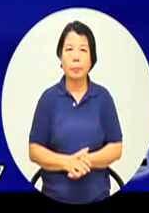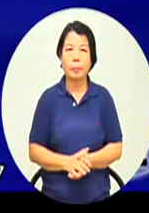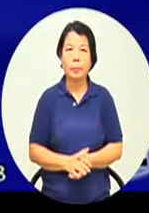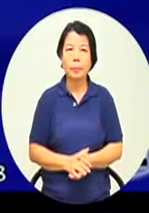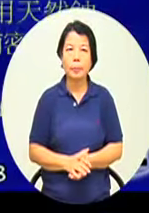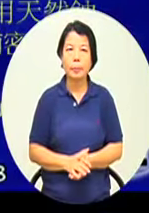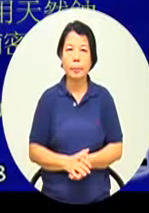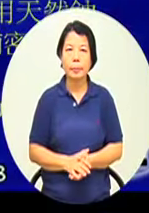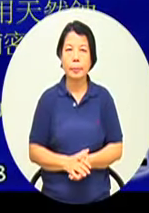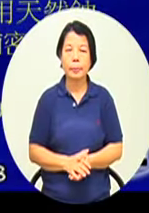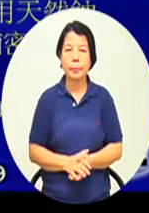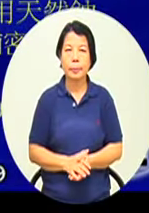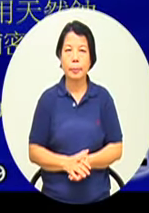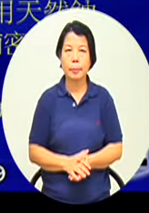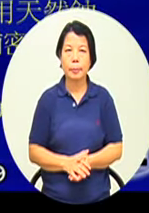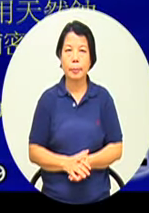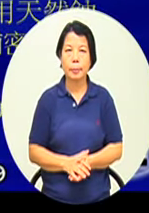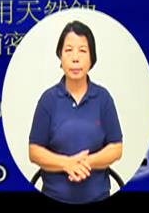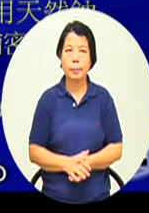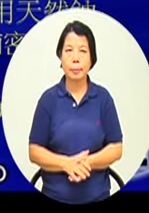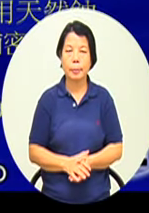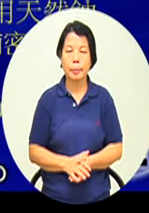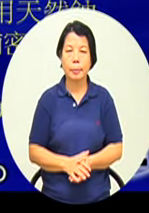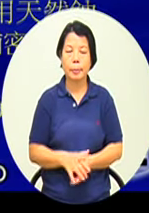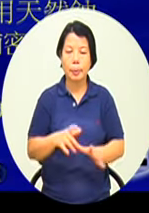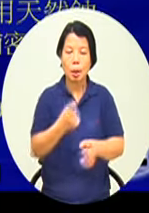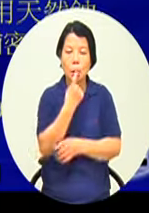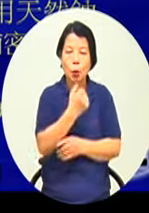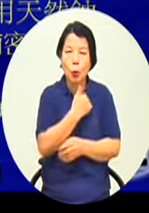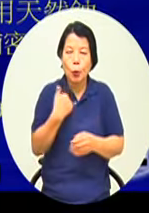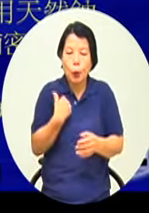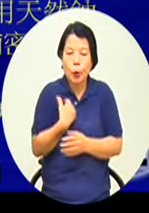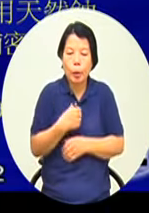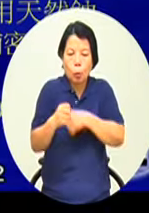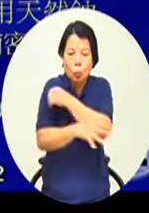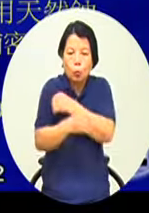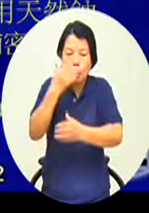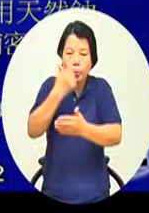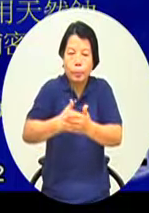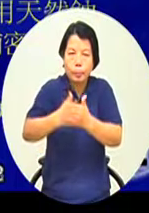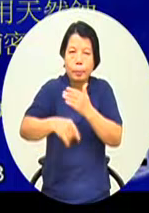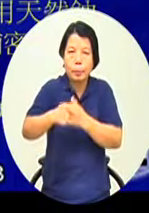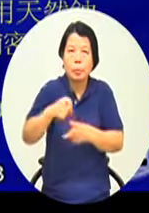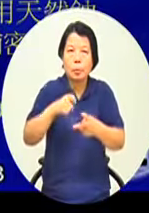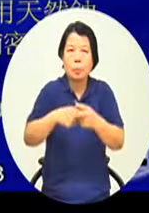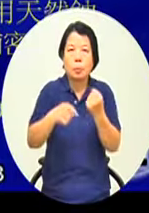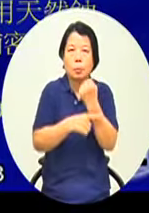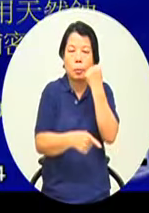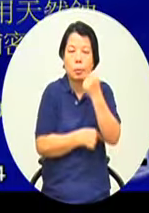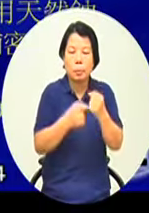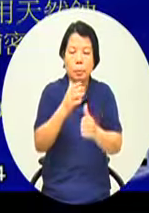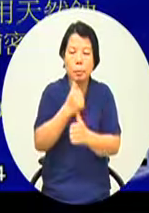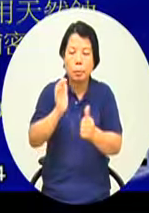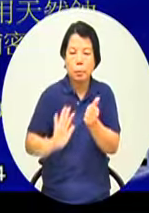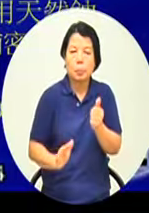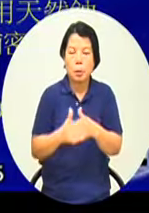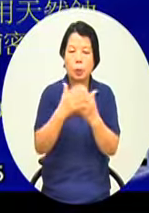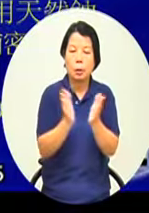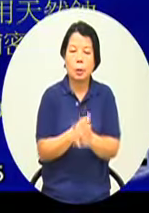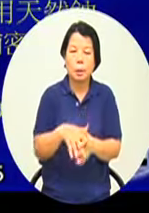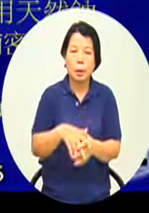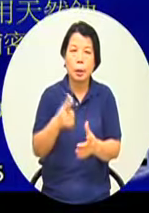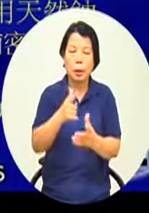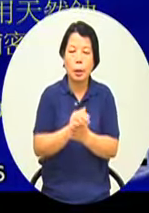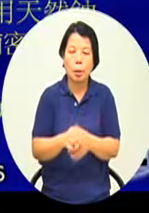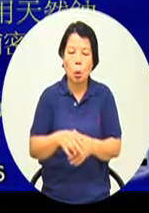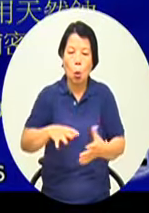啊 ，OK。我再回来，那这个绿能减碳的生态工法呢，就是要减少使用混凝土。我们